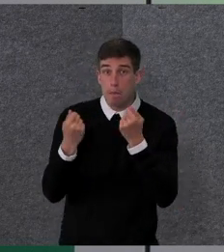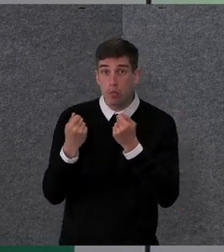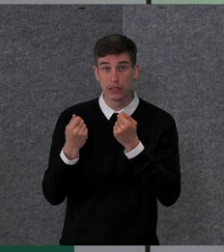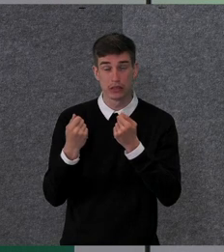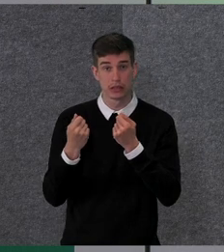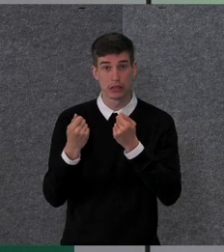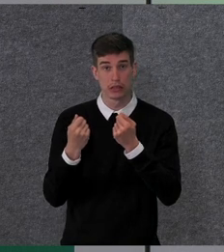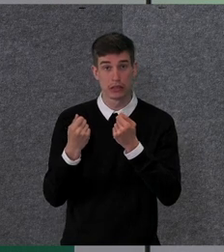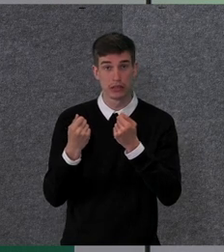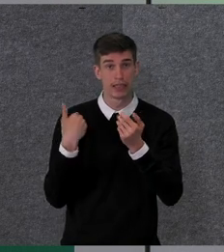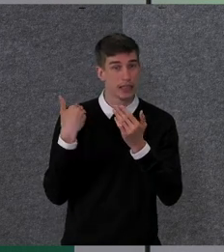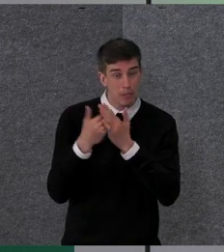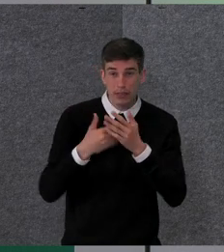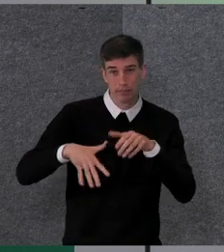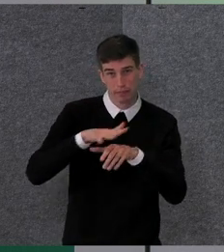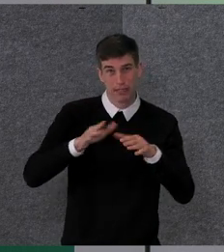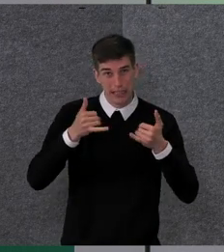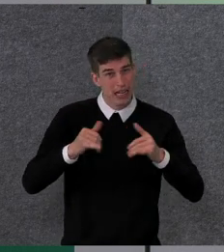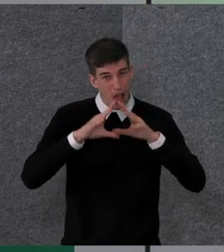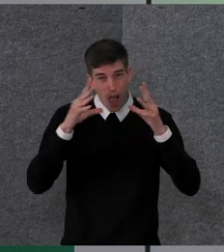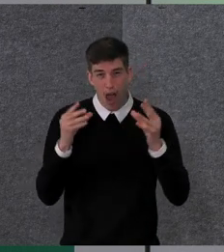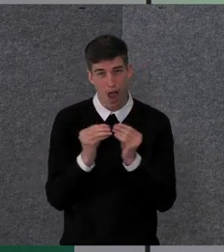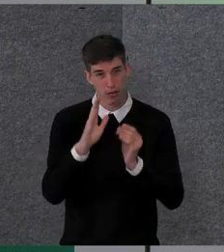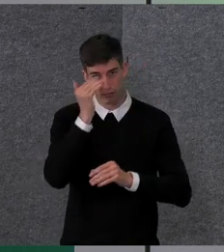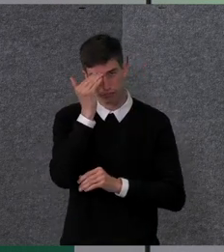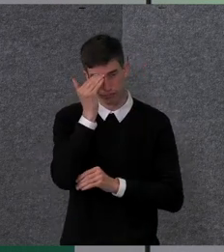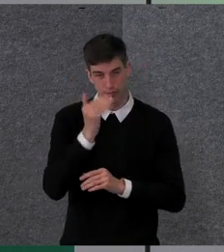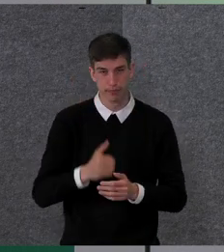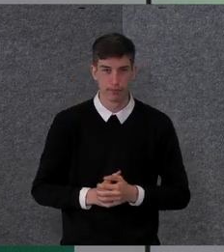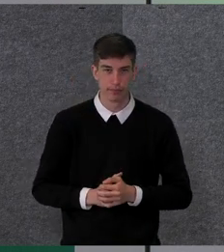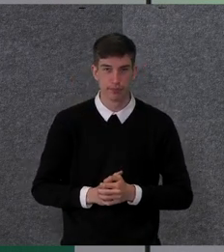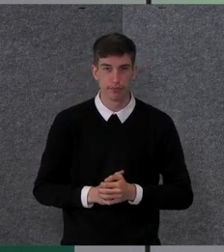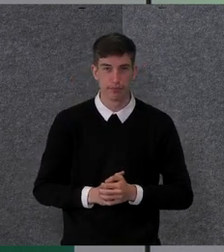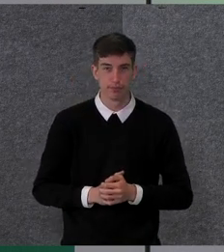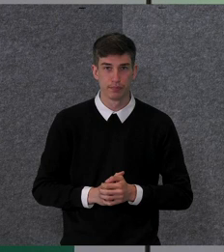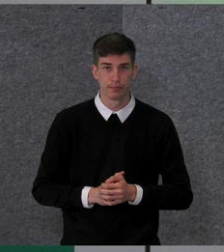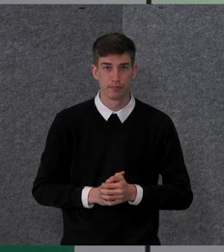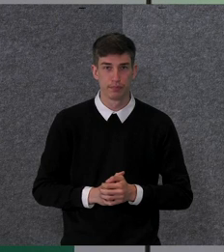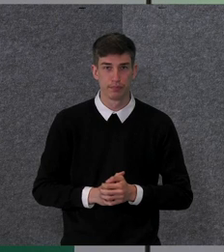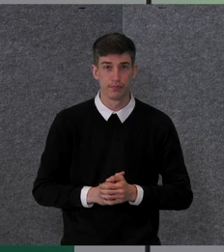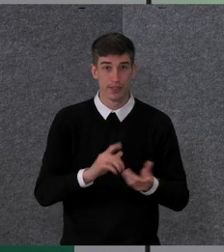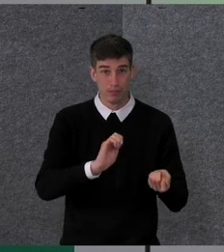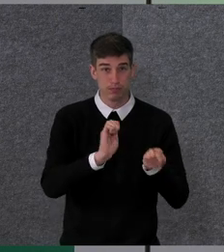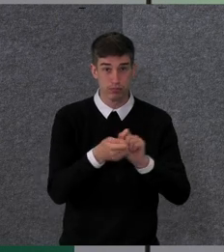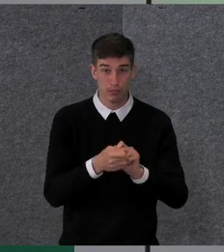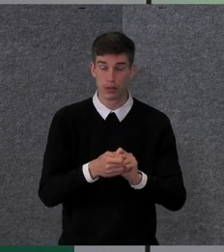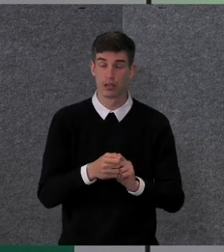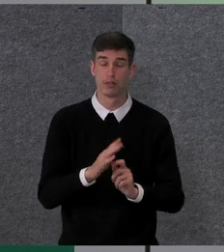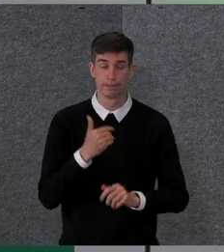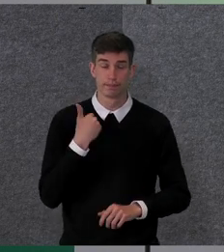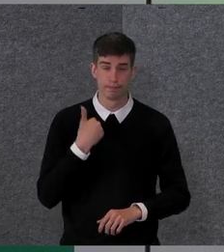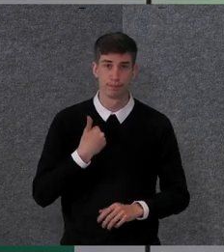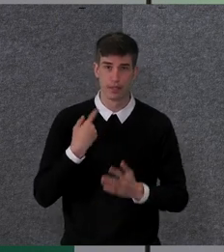Bundesebene bis zur GAP durchaus kennengelernt. Dies aufzudröseln wird nicht einfach sein, aber um die